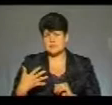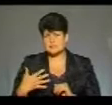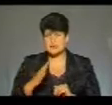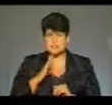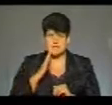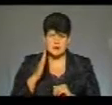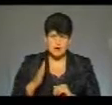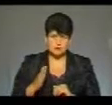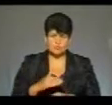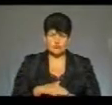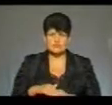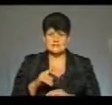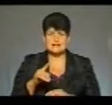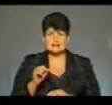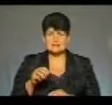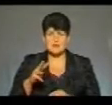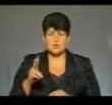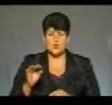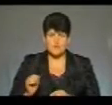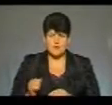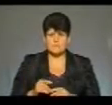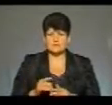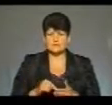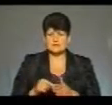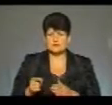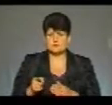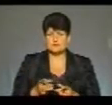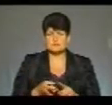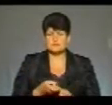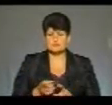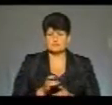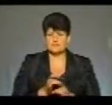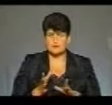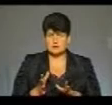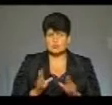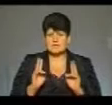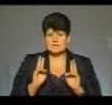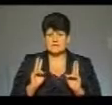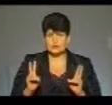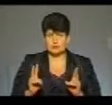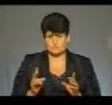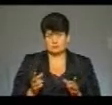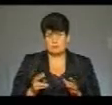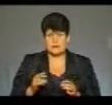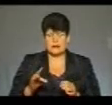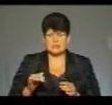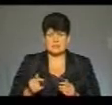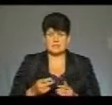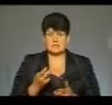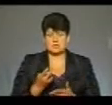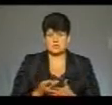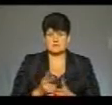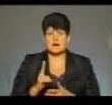зранку по вулиці Замковій в місті Тернополі внаслідок вибуху невідомого пристрою, який лежав на